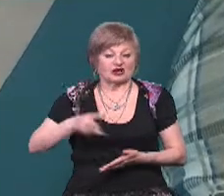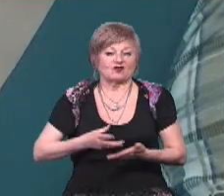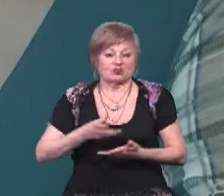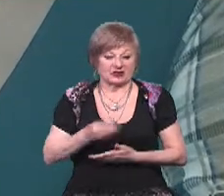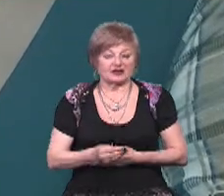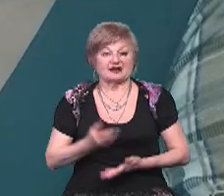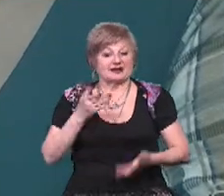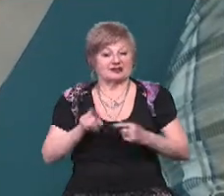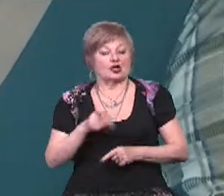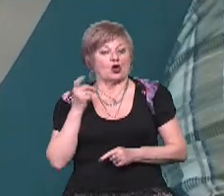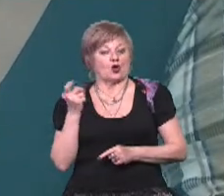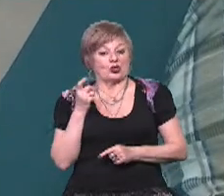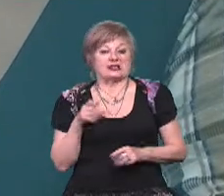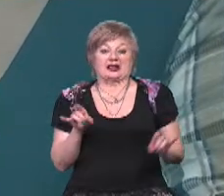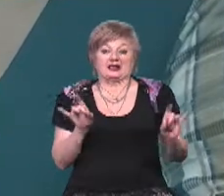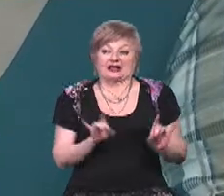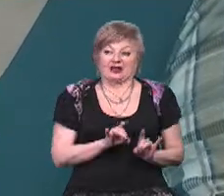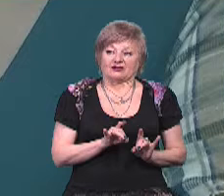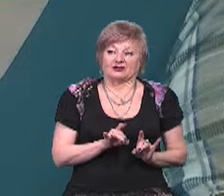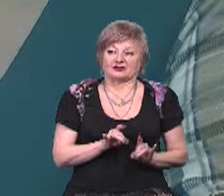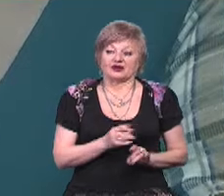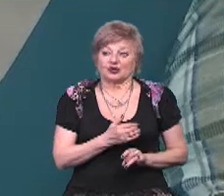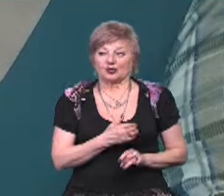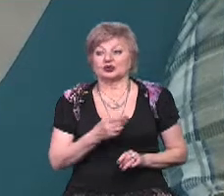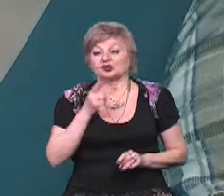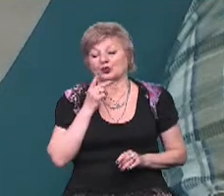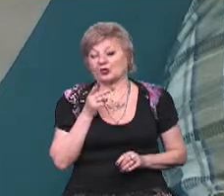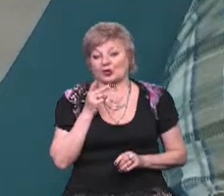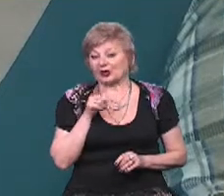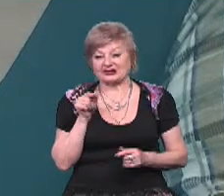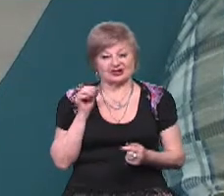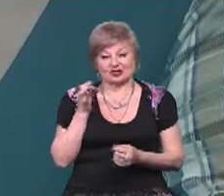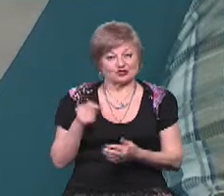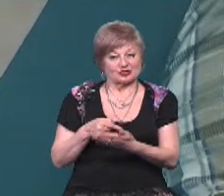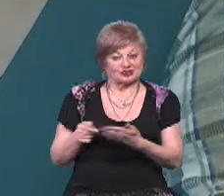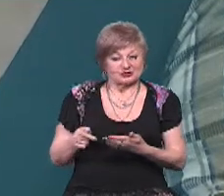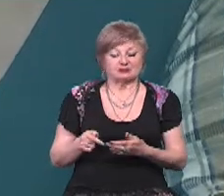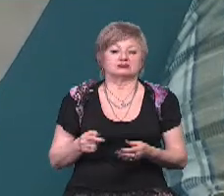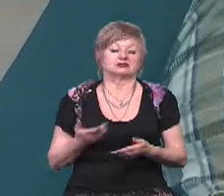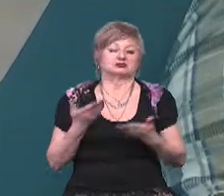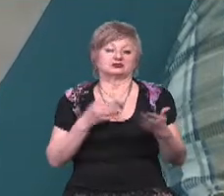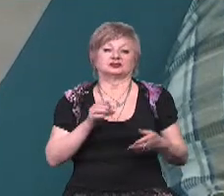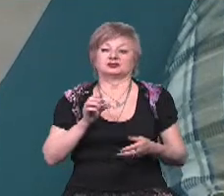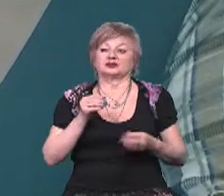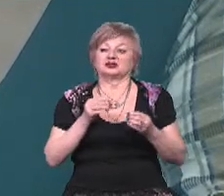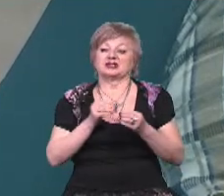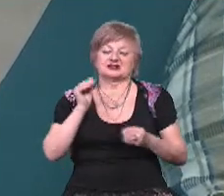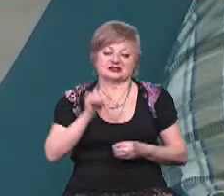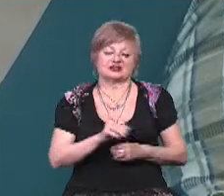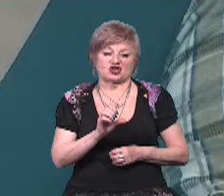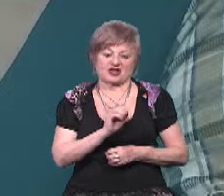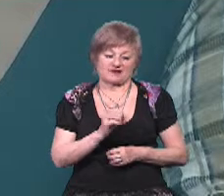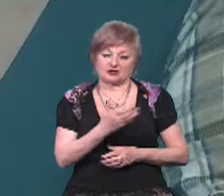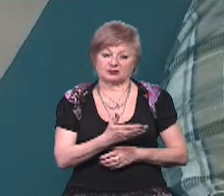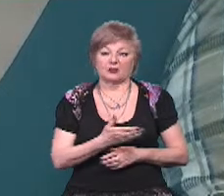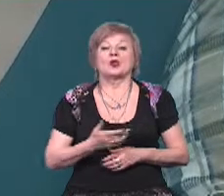кафе, наприклад, ти захотів, хтось тебе покурив, да, ти нічого проти не сказав, то там 10 тисяч євро ти віддаси. От такі штрафи мають бути